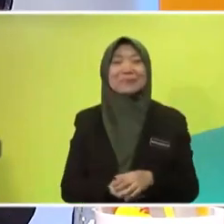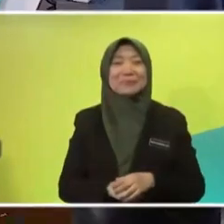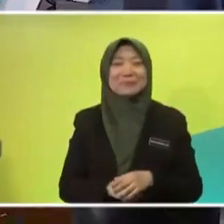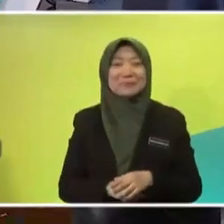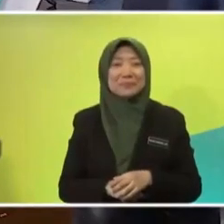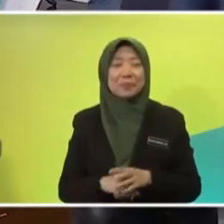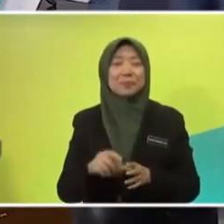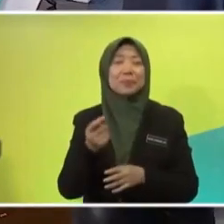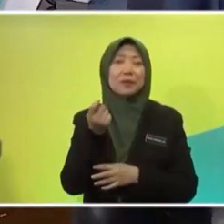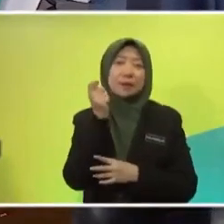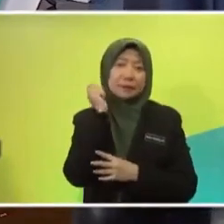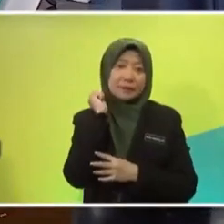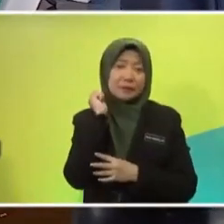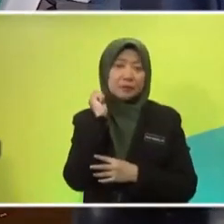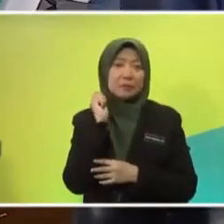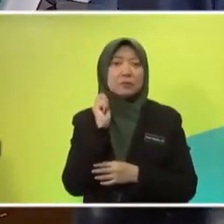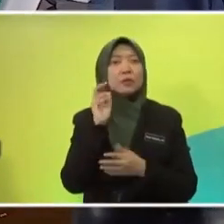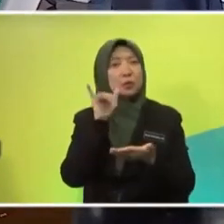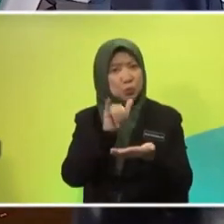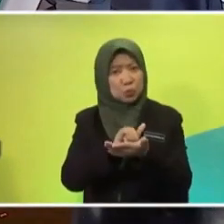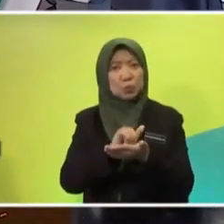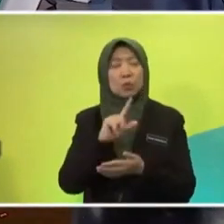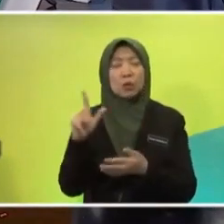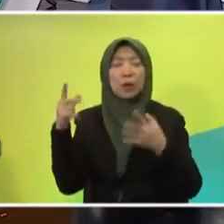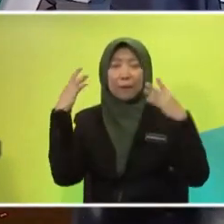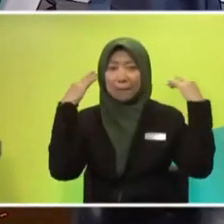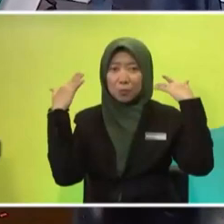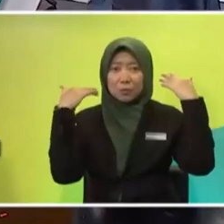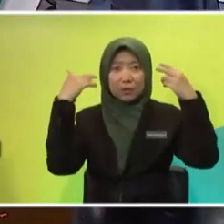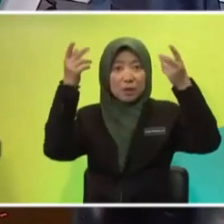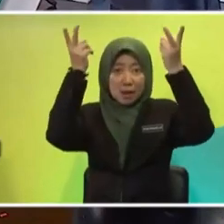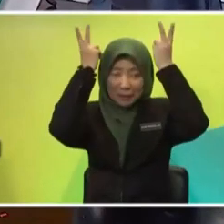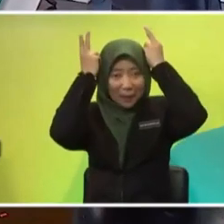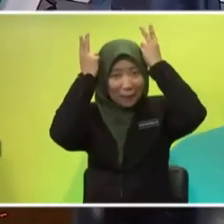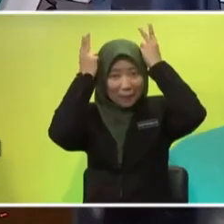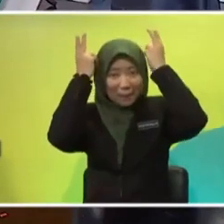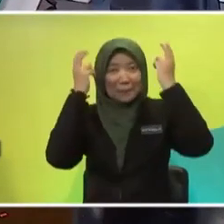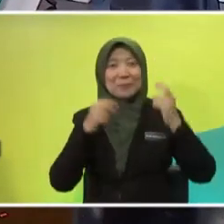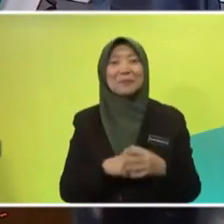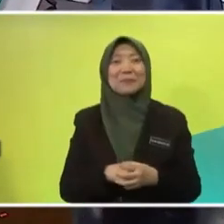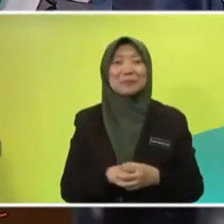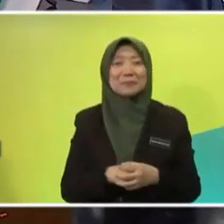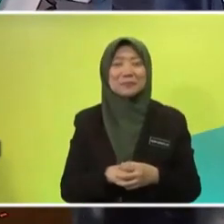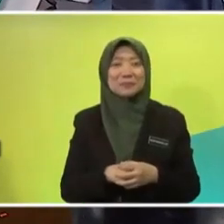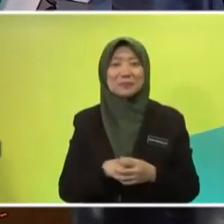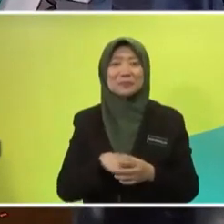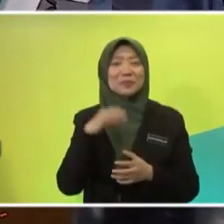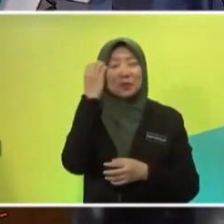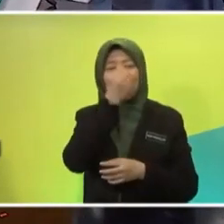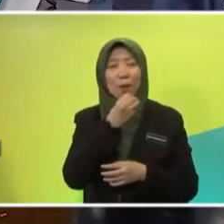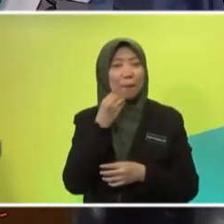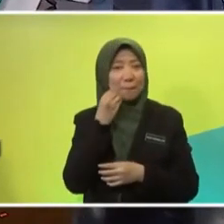Okey, tadi rupanya begitu ya bunyi arnab. Ya, betul. Comelnya bunyi dia. Sama macam fizikalnya. Okey.